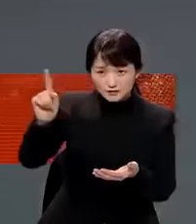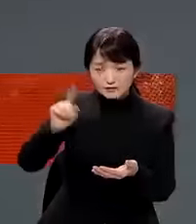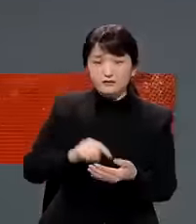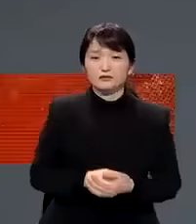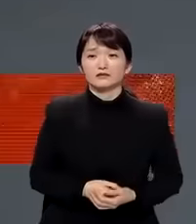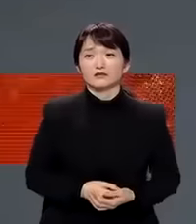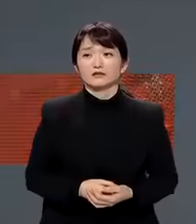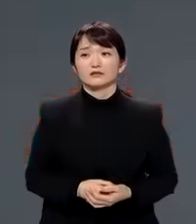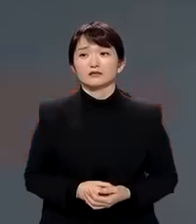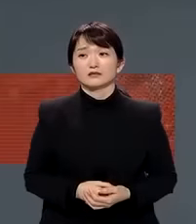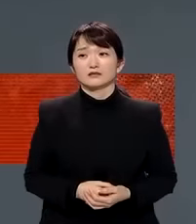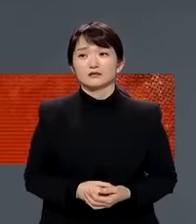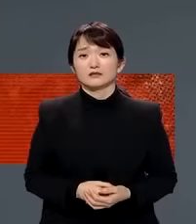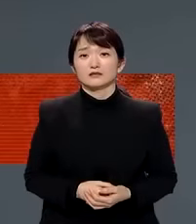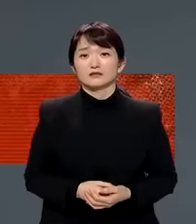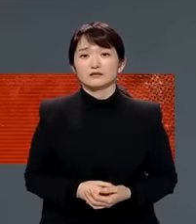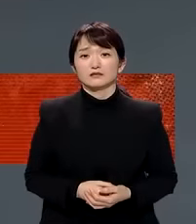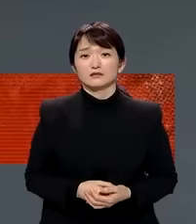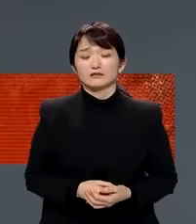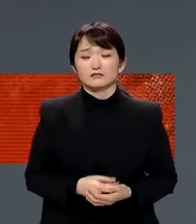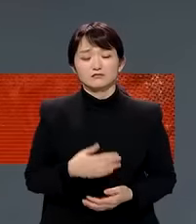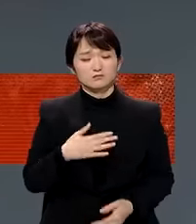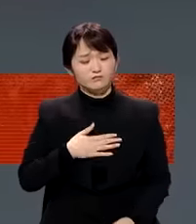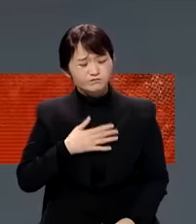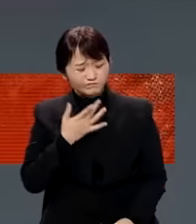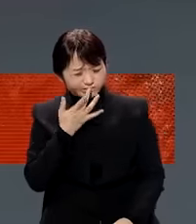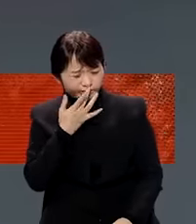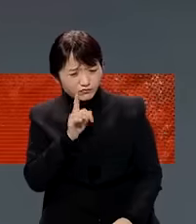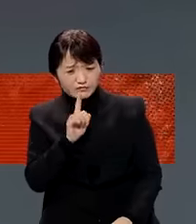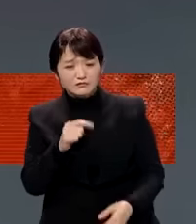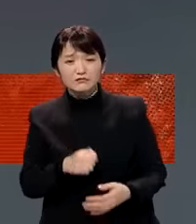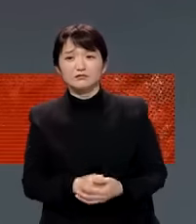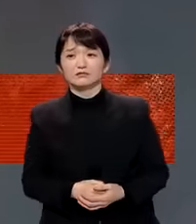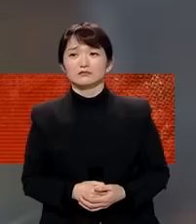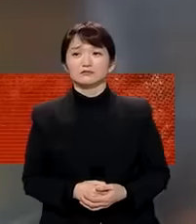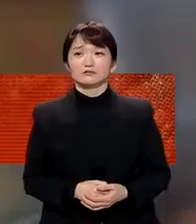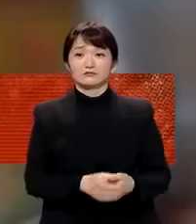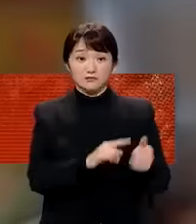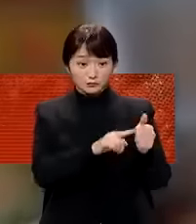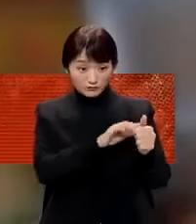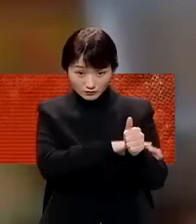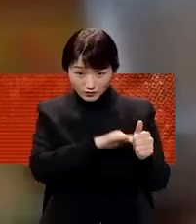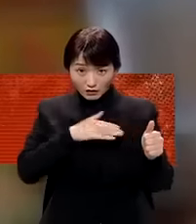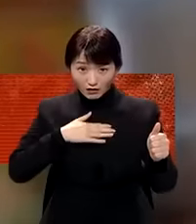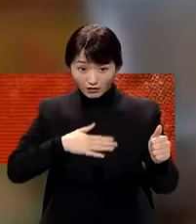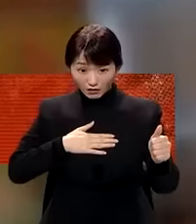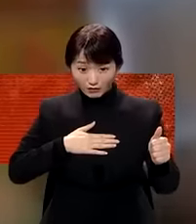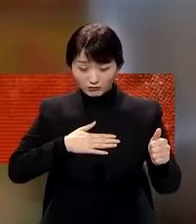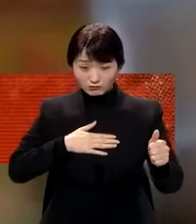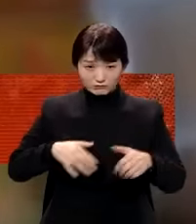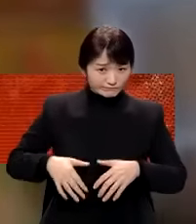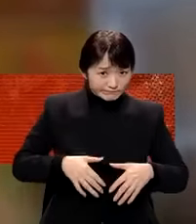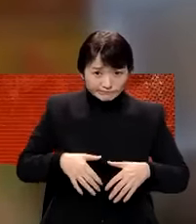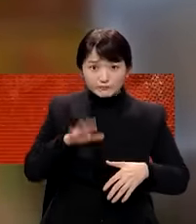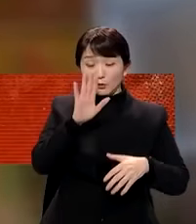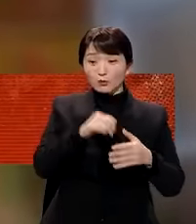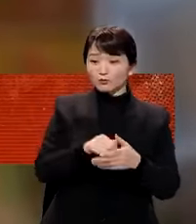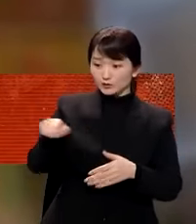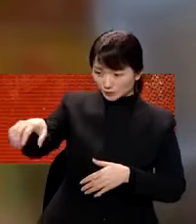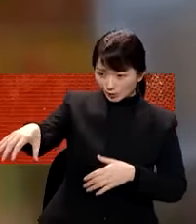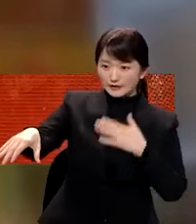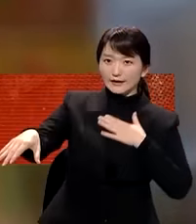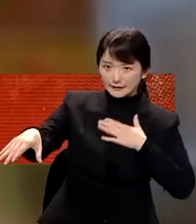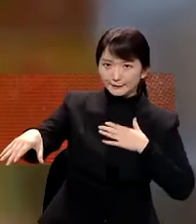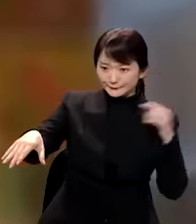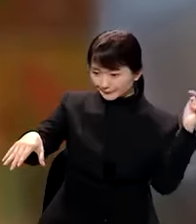보면 저는이 안 가는 게요 다 알고 있었어요 한 번도 망설임도 없이 바로 그 돼지 조금으로 갔습니다 일부러 저기를 노리고